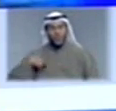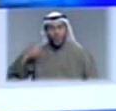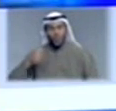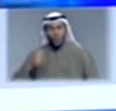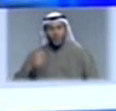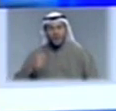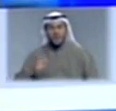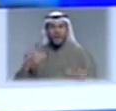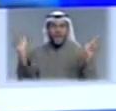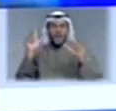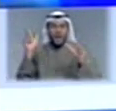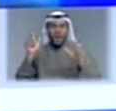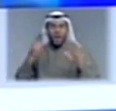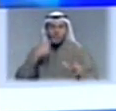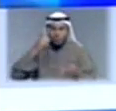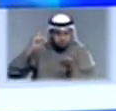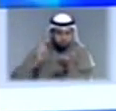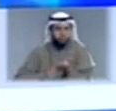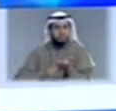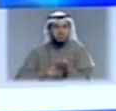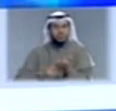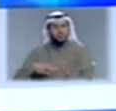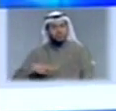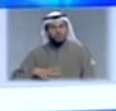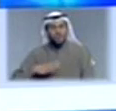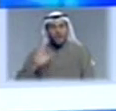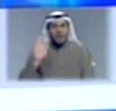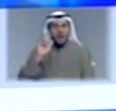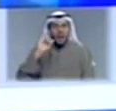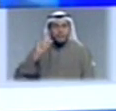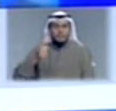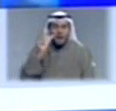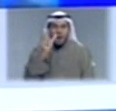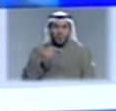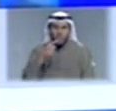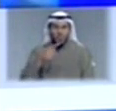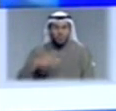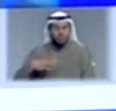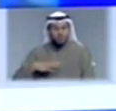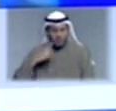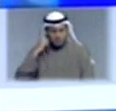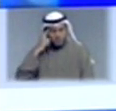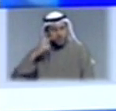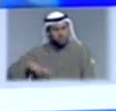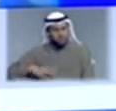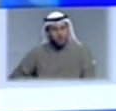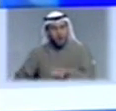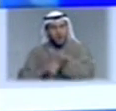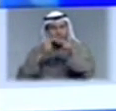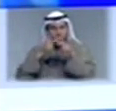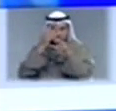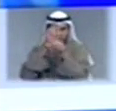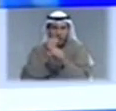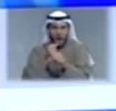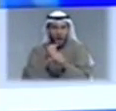أكد وزير الإعلام ووزير الدولة لشؤون الشباب الشيخ سلمان الحمود الصباح أن رؤية حضرة صاحب السمو أمير البلاد الشيخ صباح الأحمد